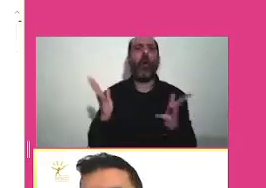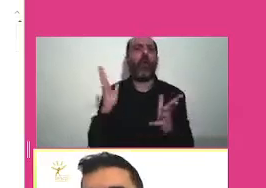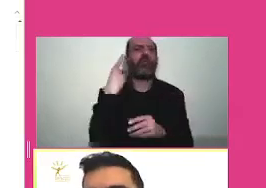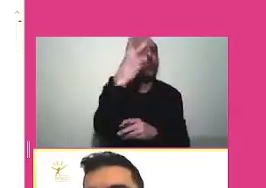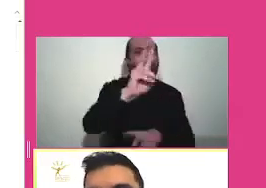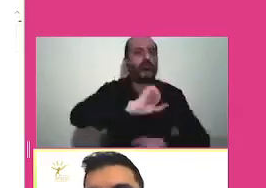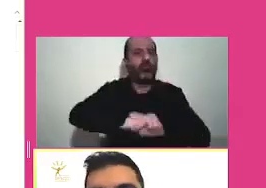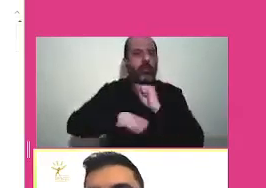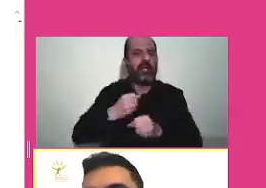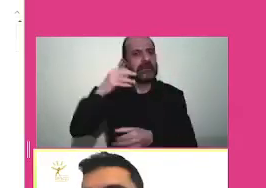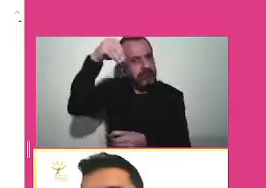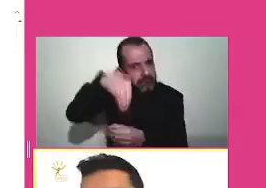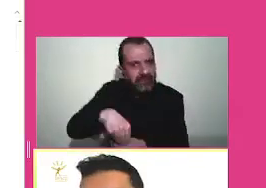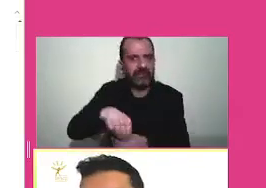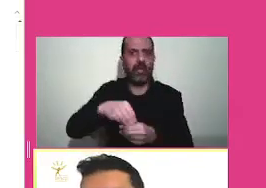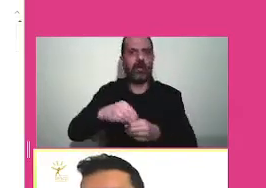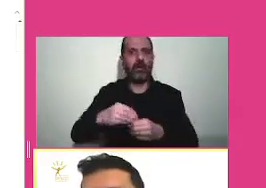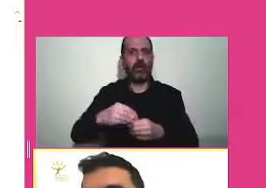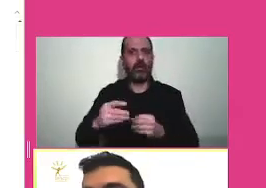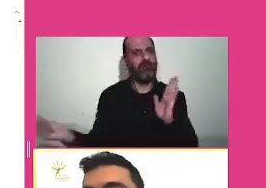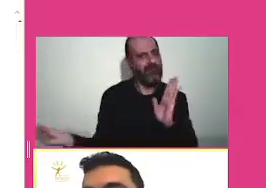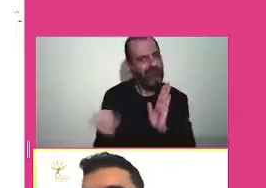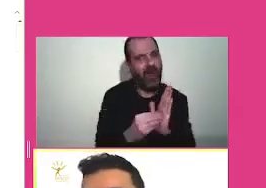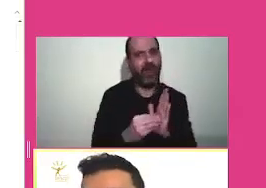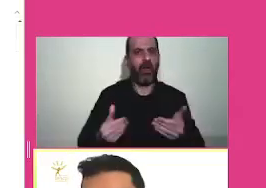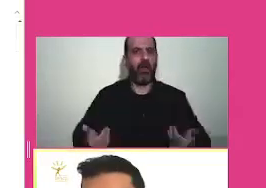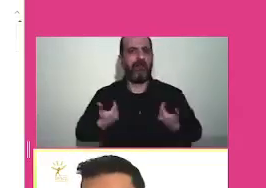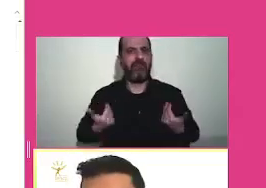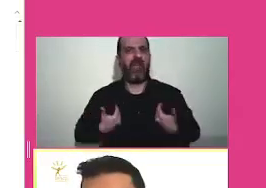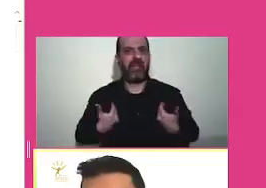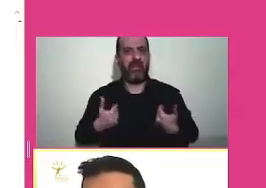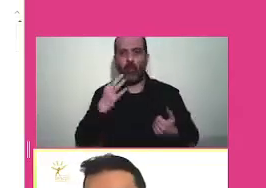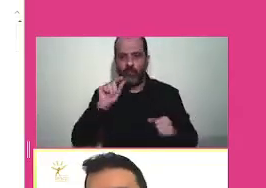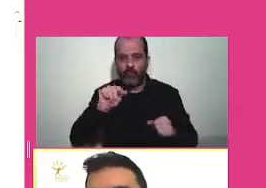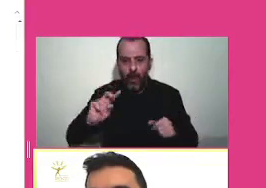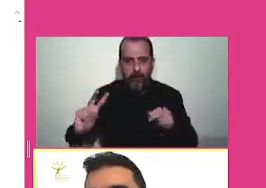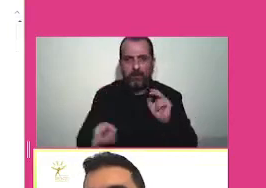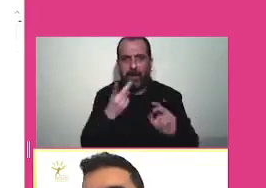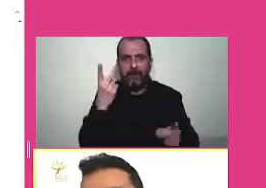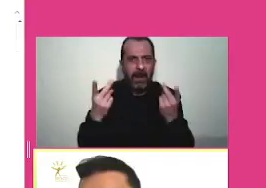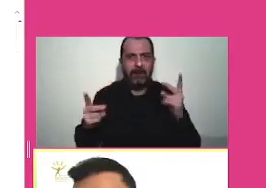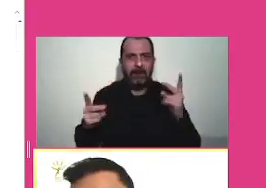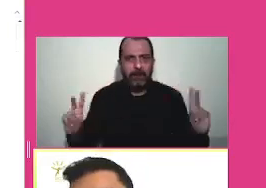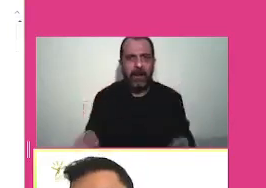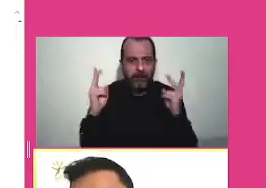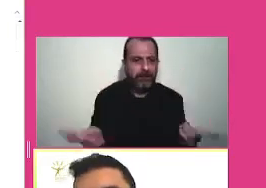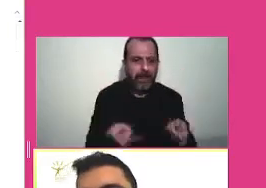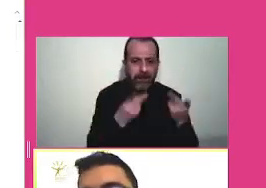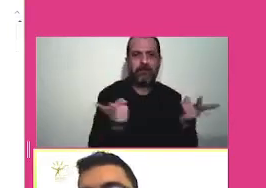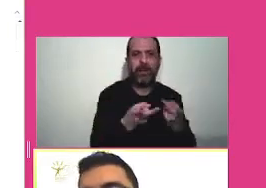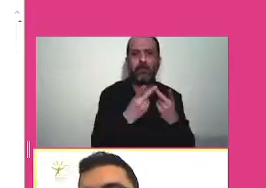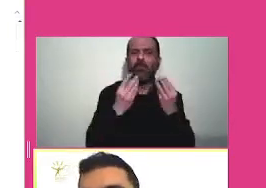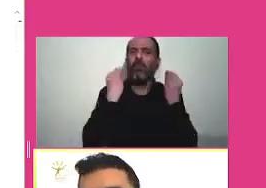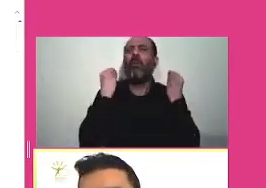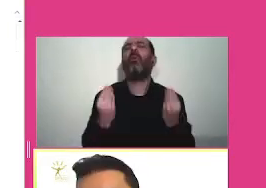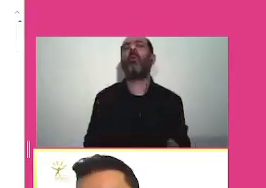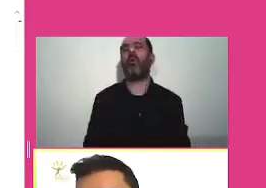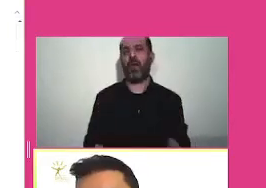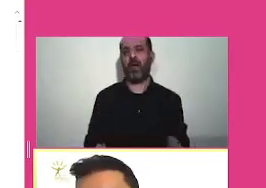μπορεί να σας βοηθήσει να ανακαλύψετε πολύ ωραία πράγματα, αλλά και να ενδυναμώσετε